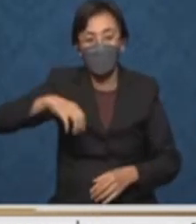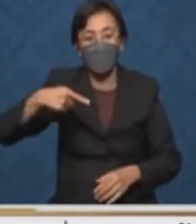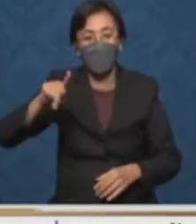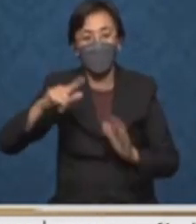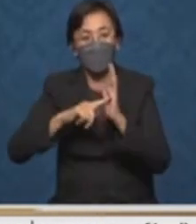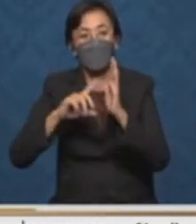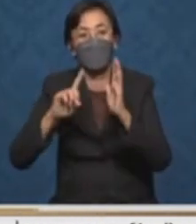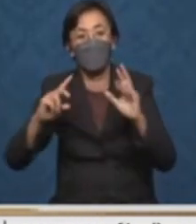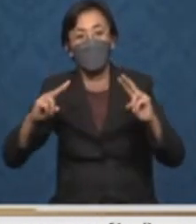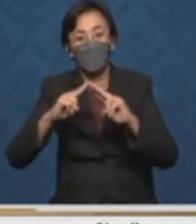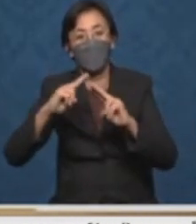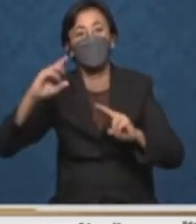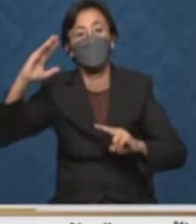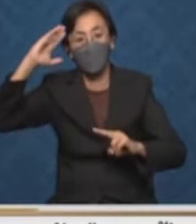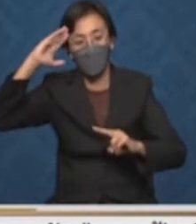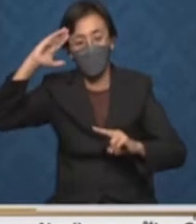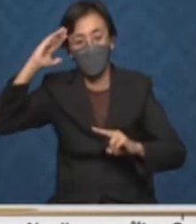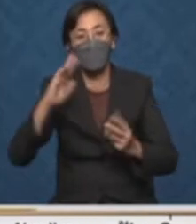าโหมครับ